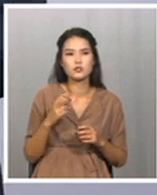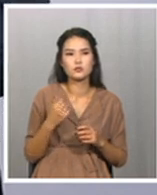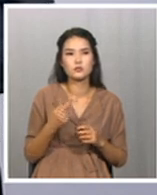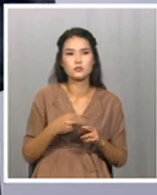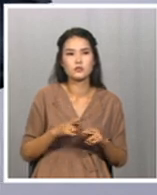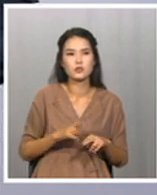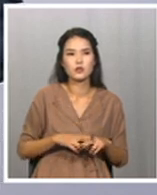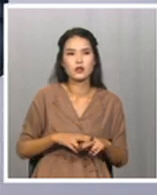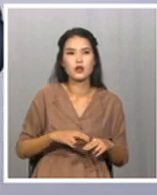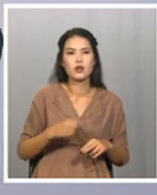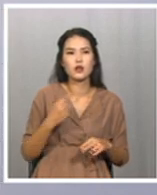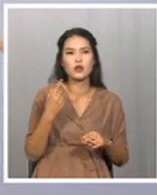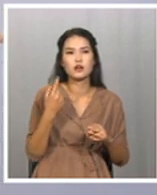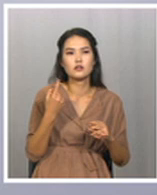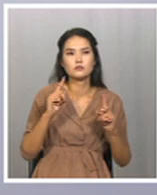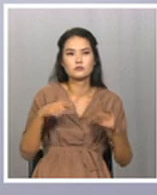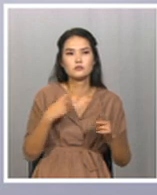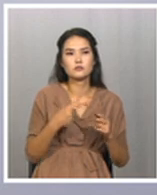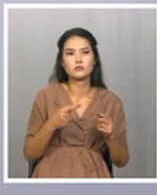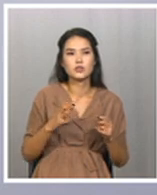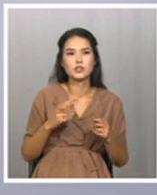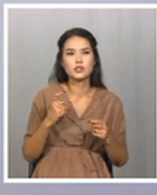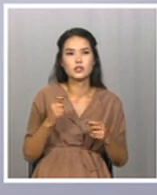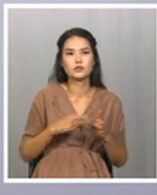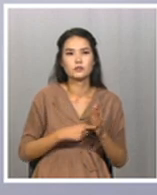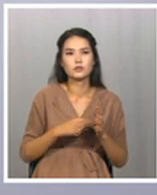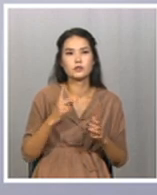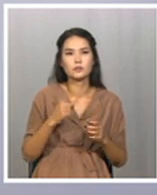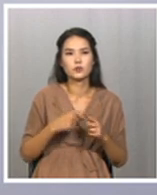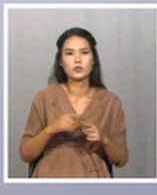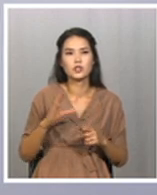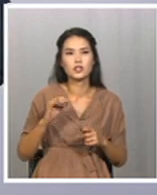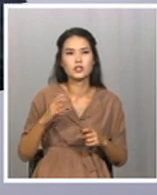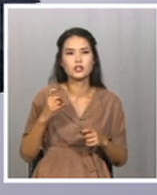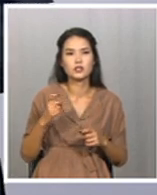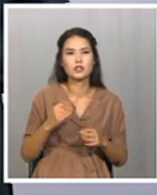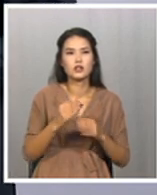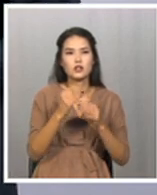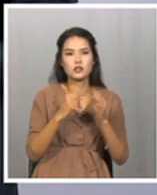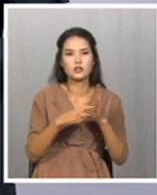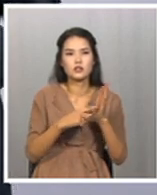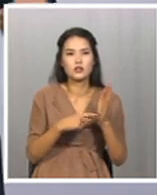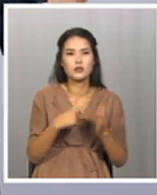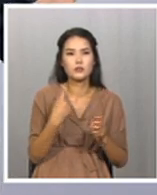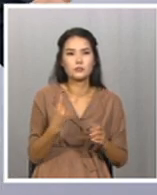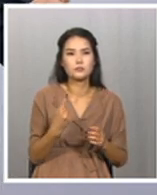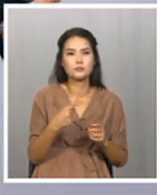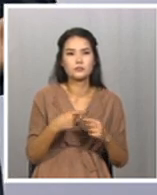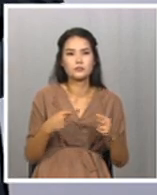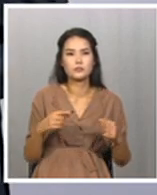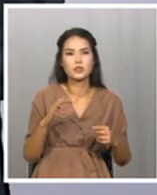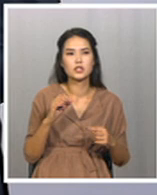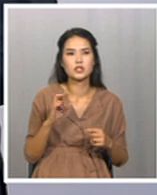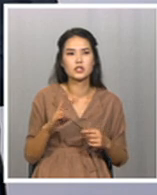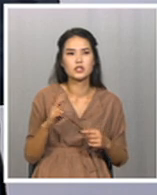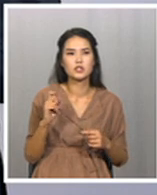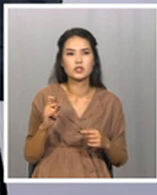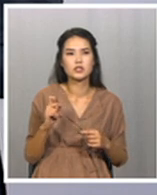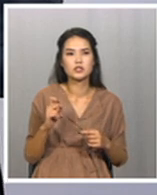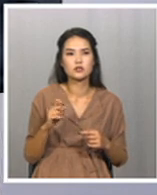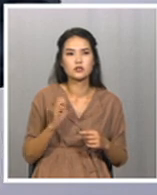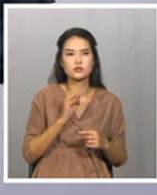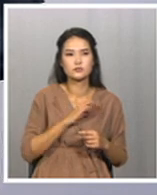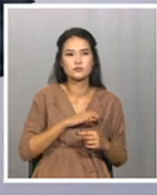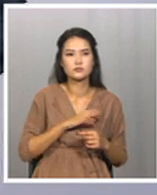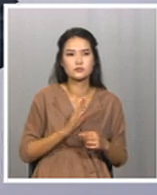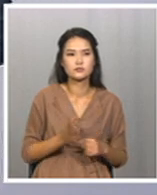x көбейтілген бір қосылған синус x. Бөлімін сол күйінші көшірізіміз да қысқартамыз. Бір азайтыл синус x пен бір